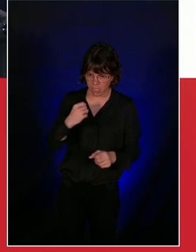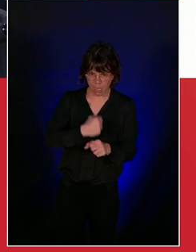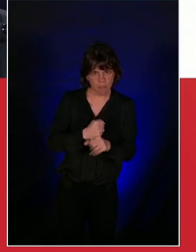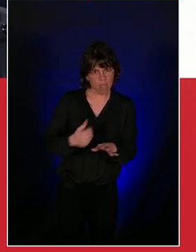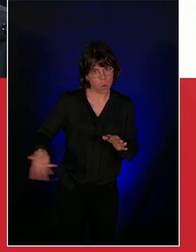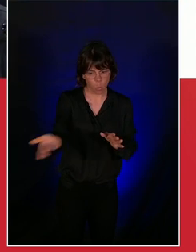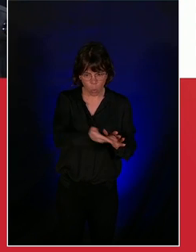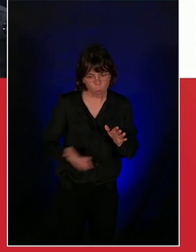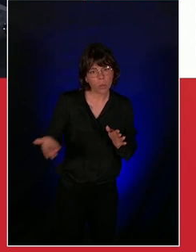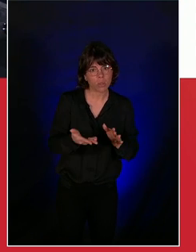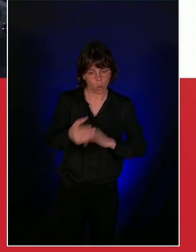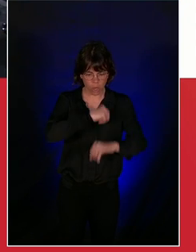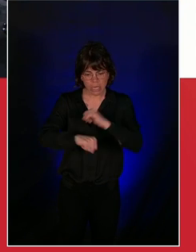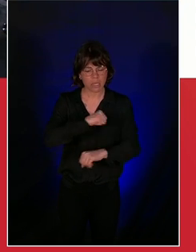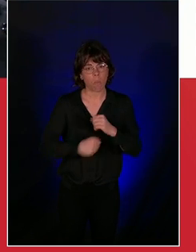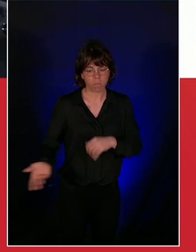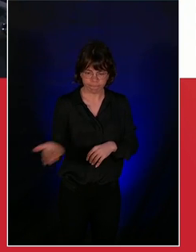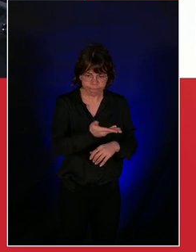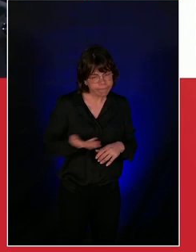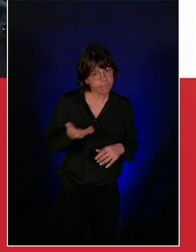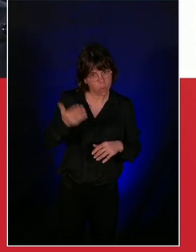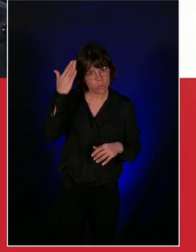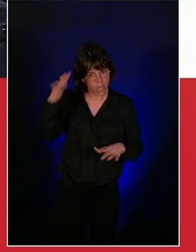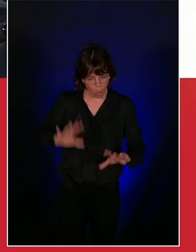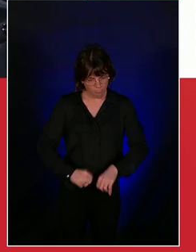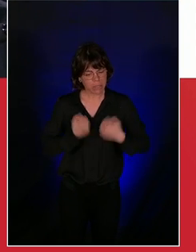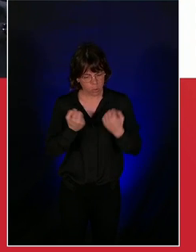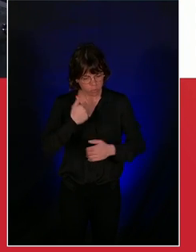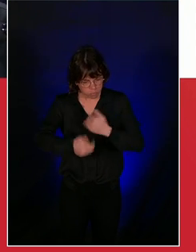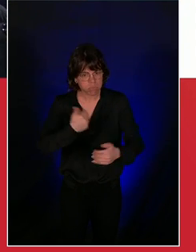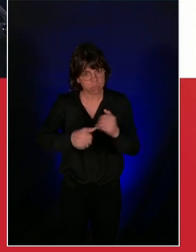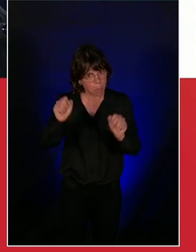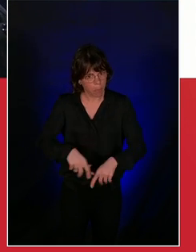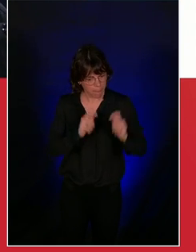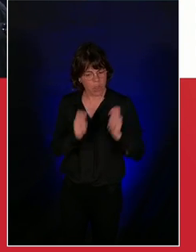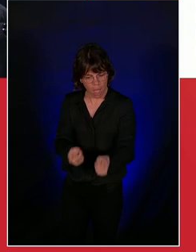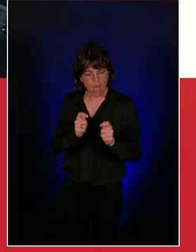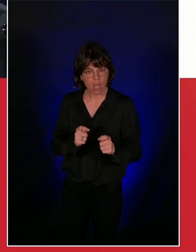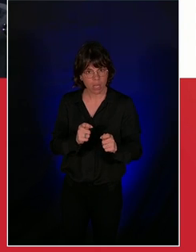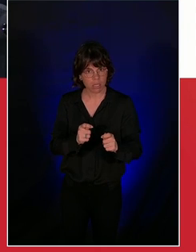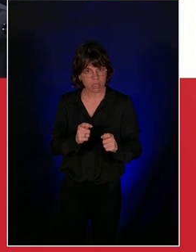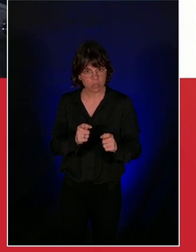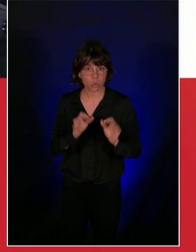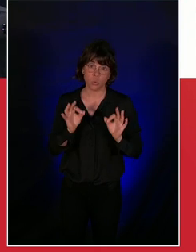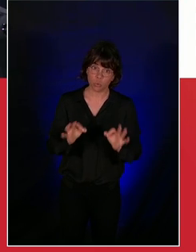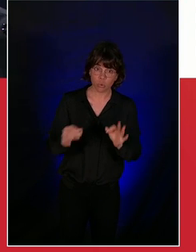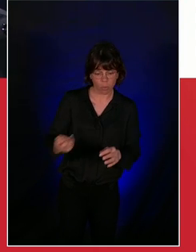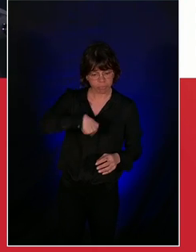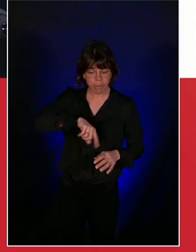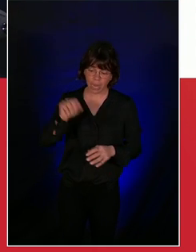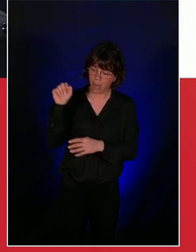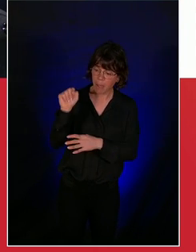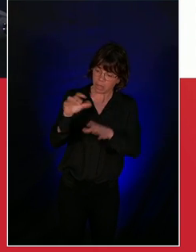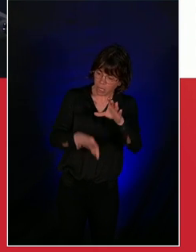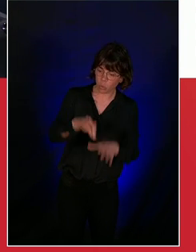disposition par leur organisation garante de leur capacité à assurer ce mandat comme les camarades qui seront élus